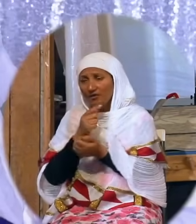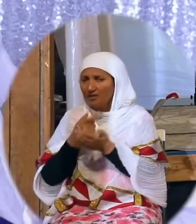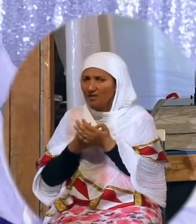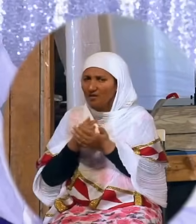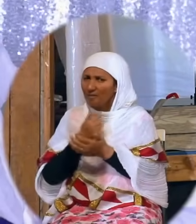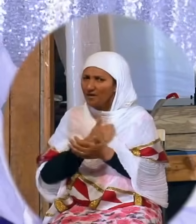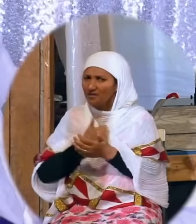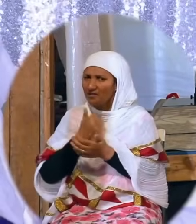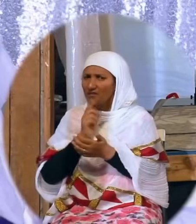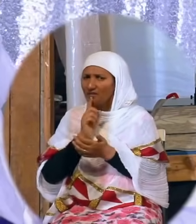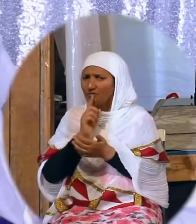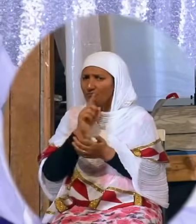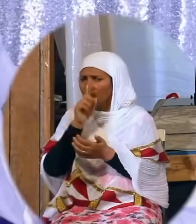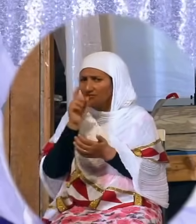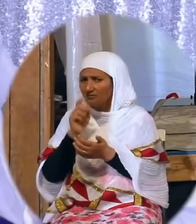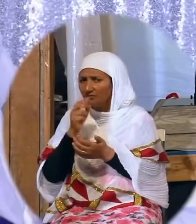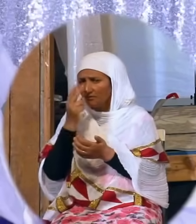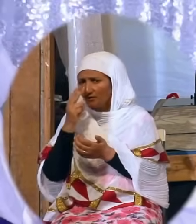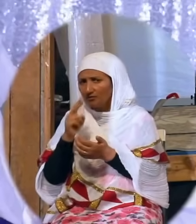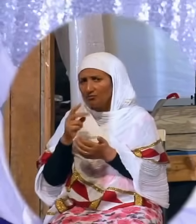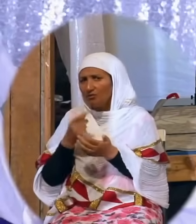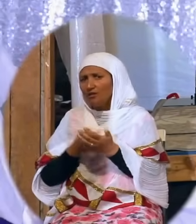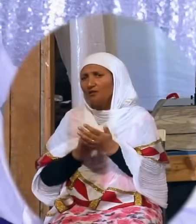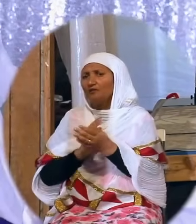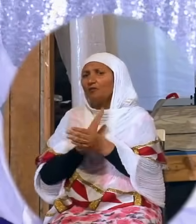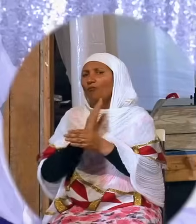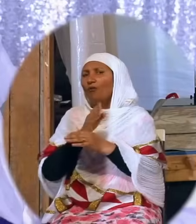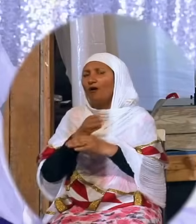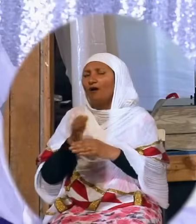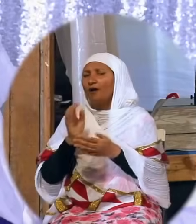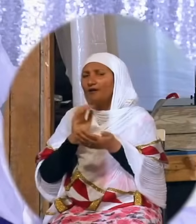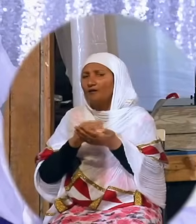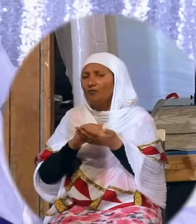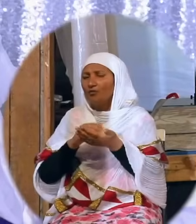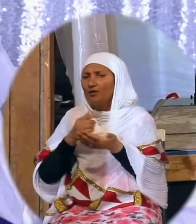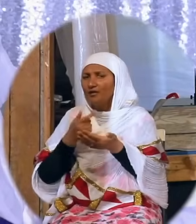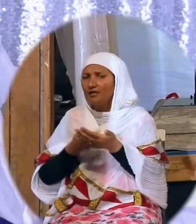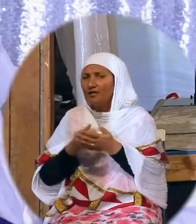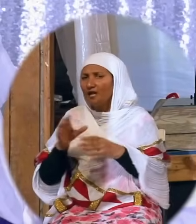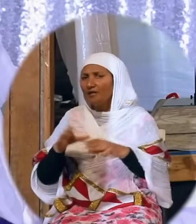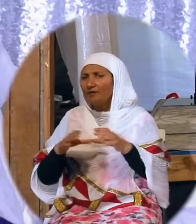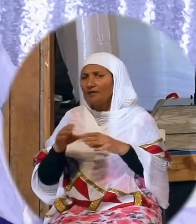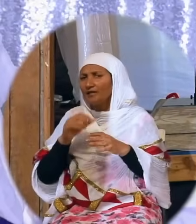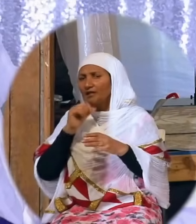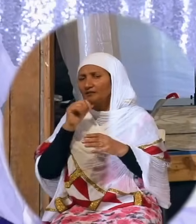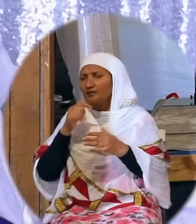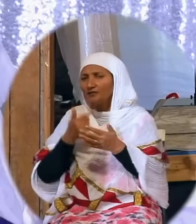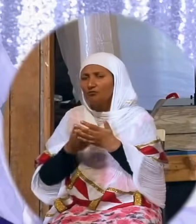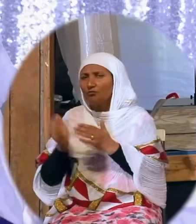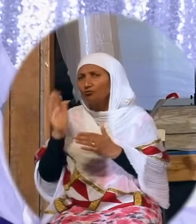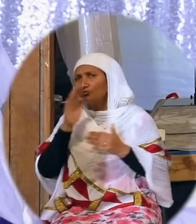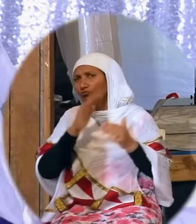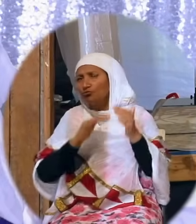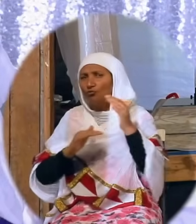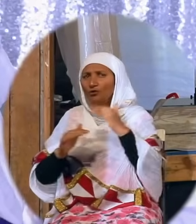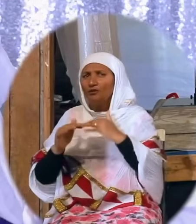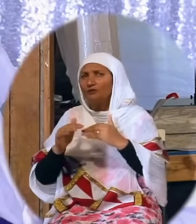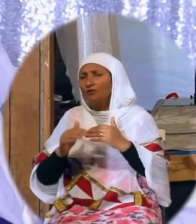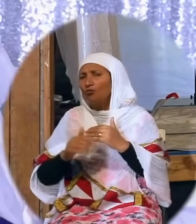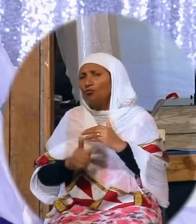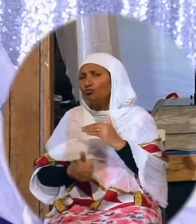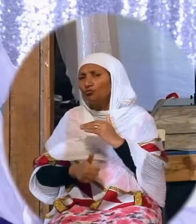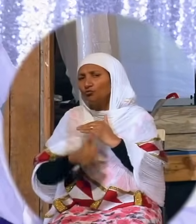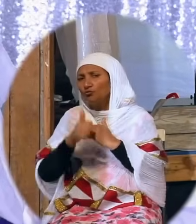ነው ተመልከቱ ከዛ በኋላ ደግሞ ያን አለማድረጋችን ለዚያው ለችግሩ ተጠቂዎች ራሱ